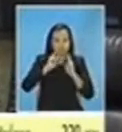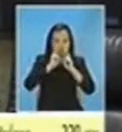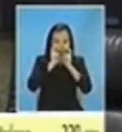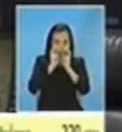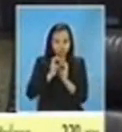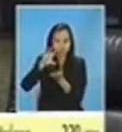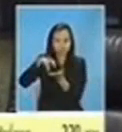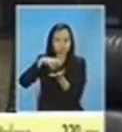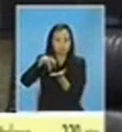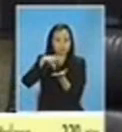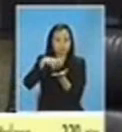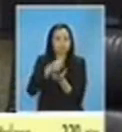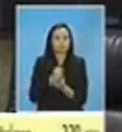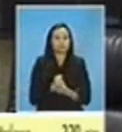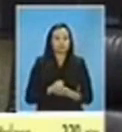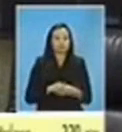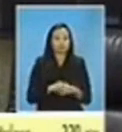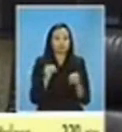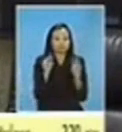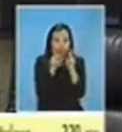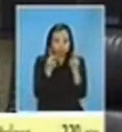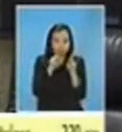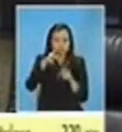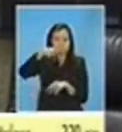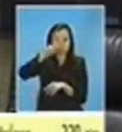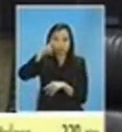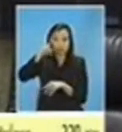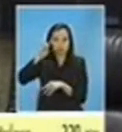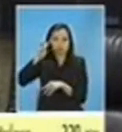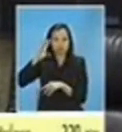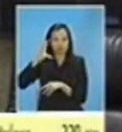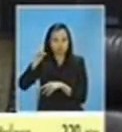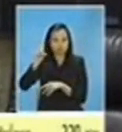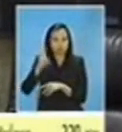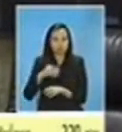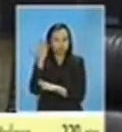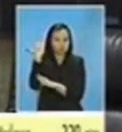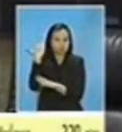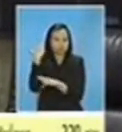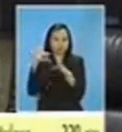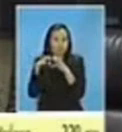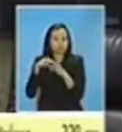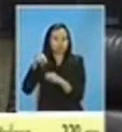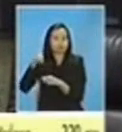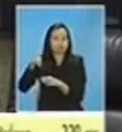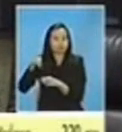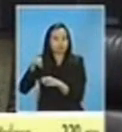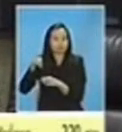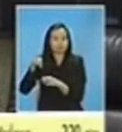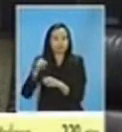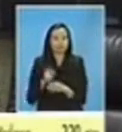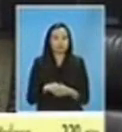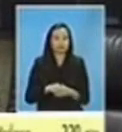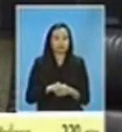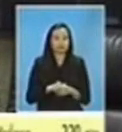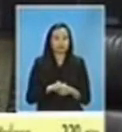าญาที่ก็ต้องลุ้นอัยการสูงสุดอยู่นี่แหละคดีอาญาเนี่ยตามประมวลกฎหมายอาญามาตรา157เนี่ยเกิดจากคณะ